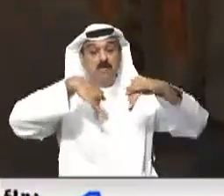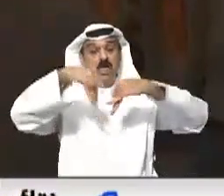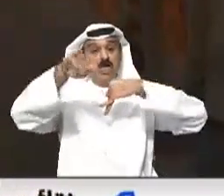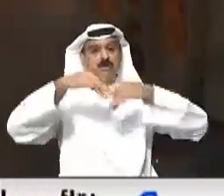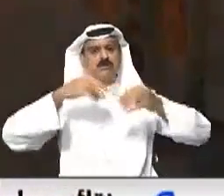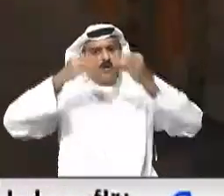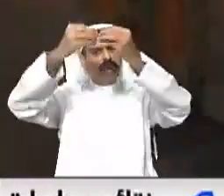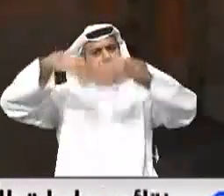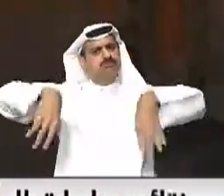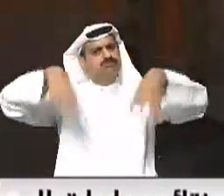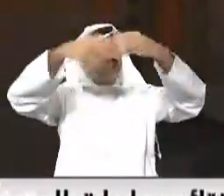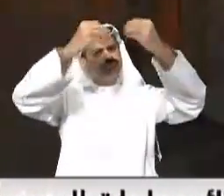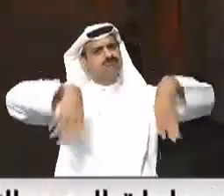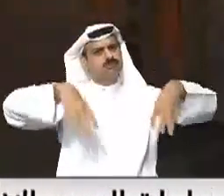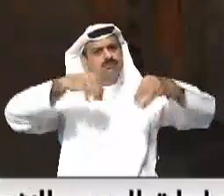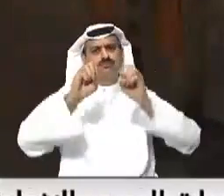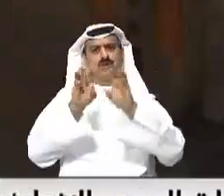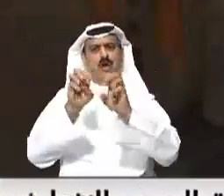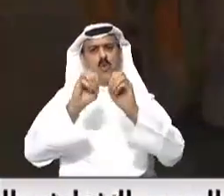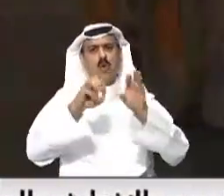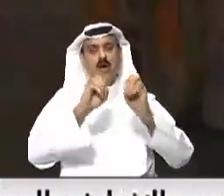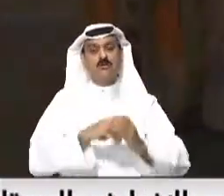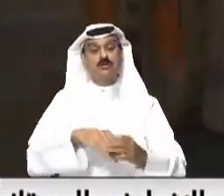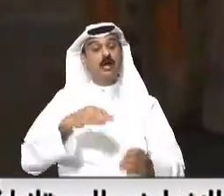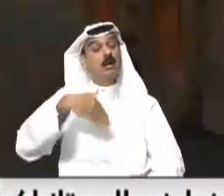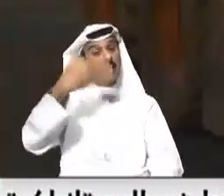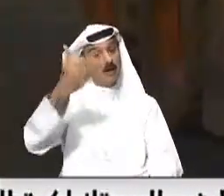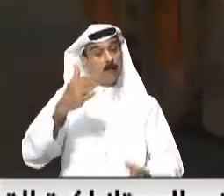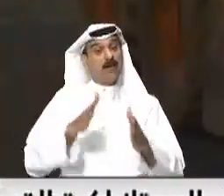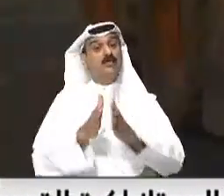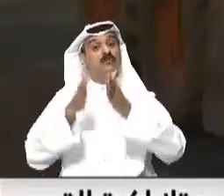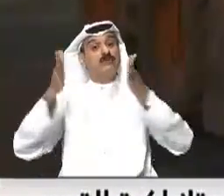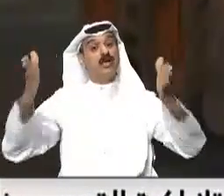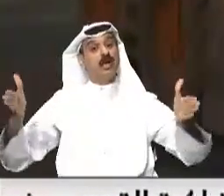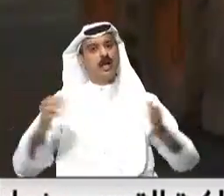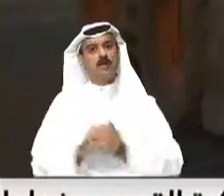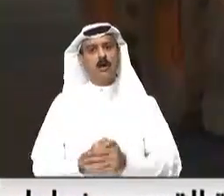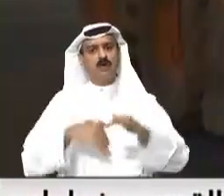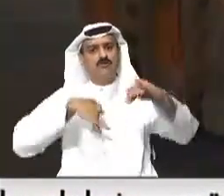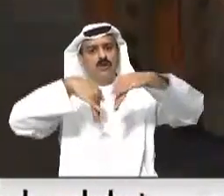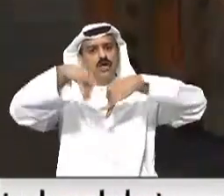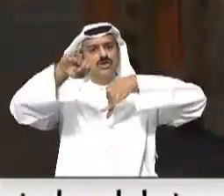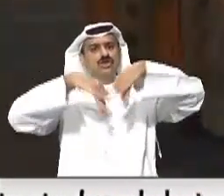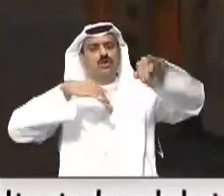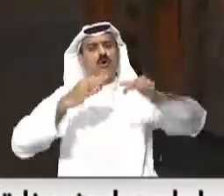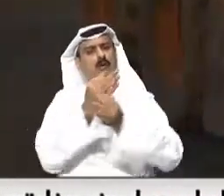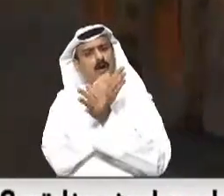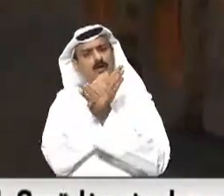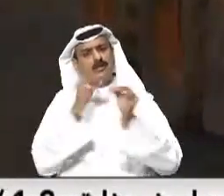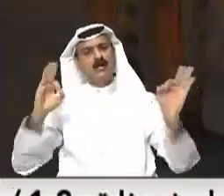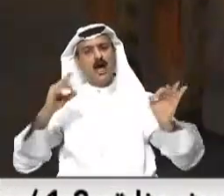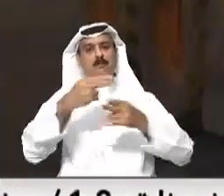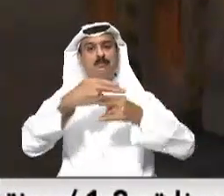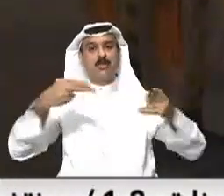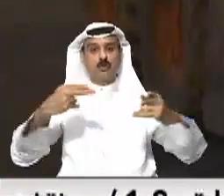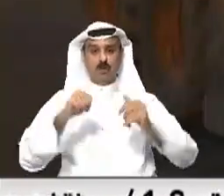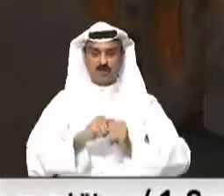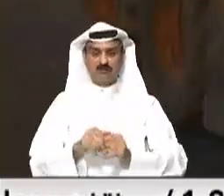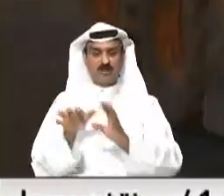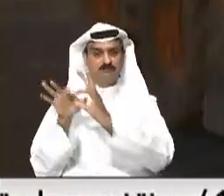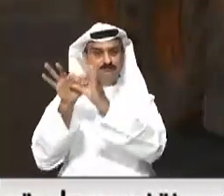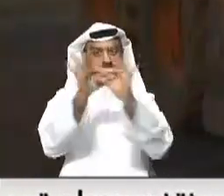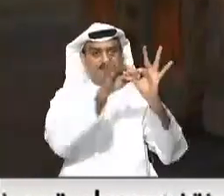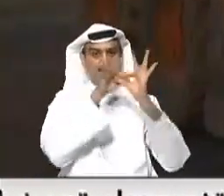تضررا، وستتبعها إن شاء الله المشروع الأكبر للصيانة الجذرية لكافة طرق دولة الكويت من خلال التعاون